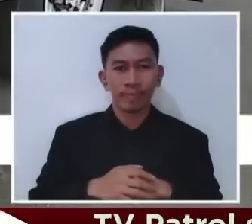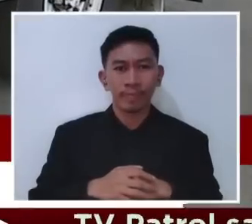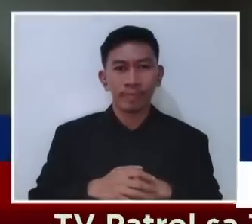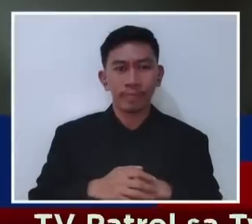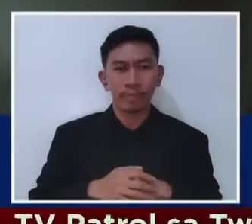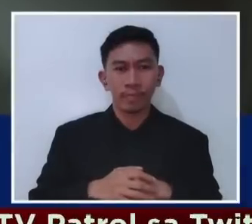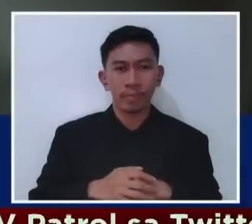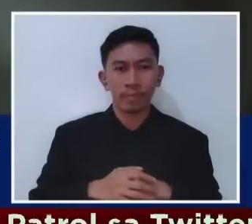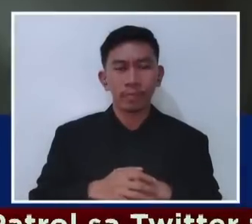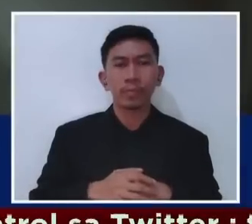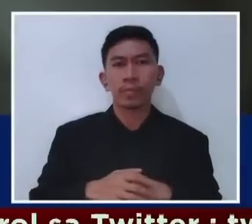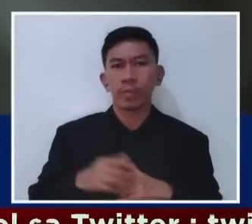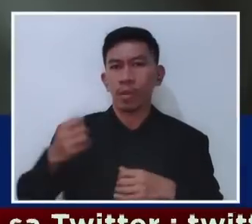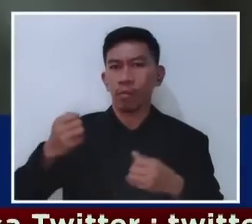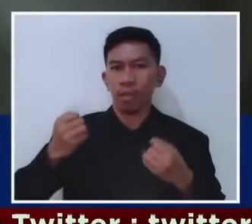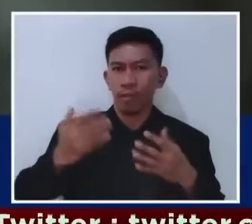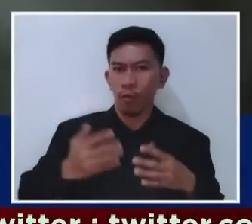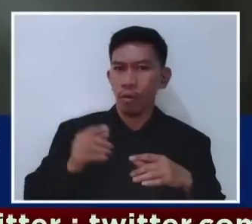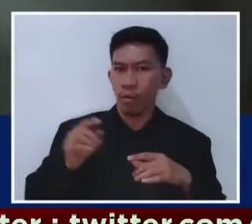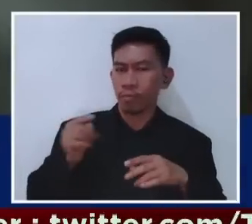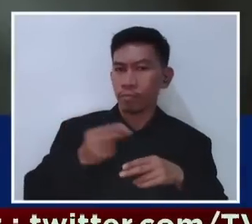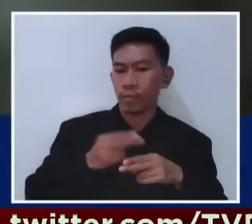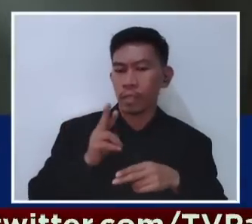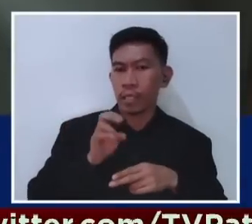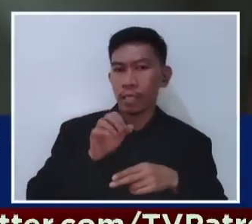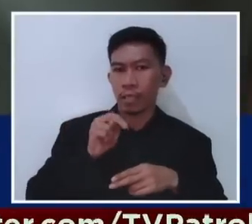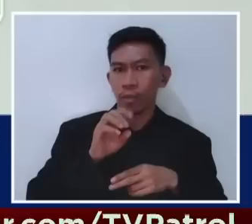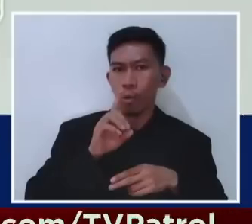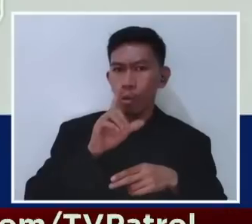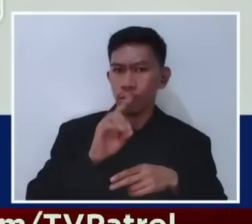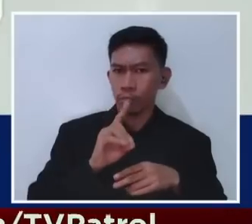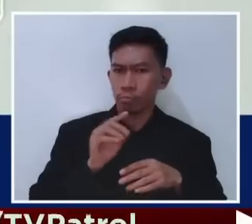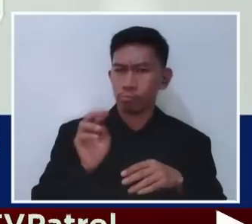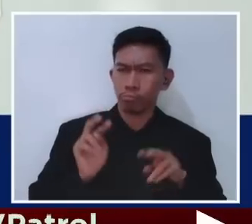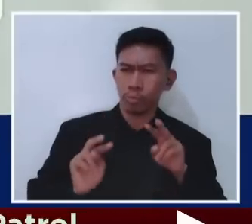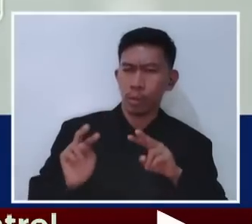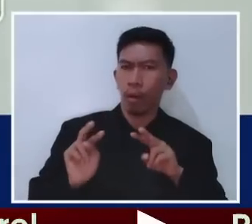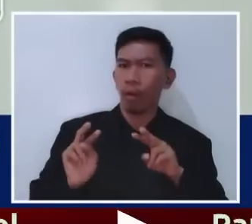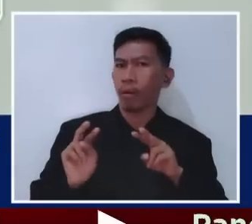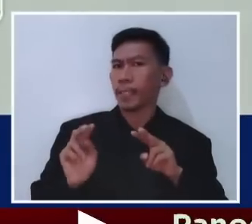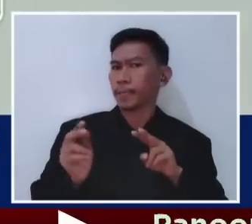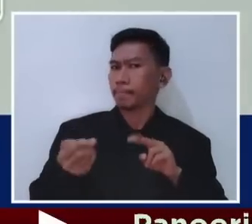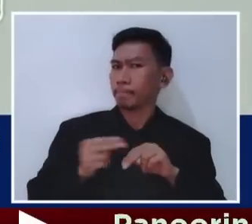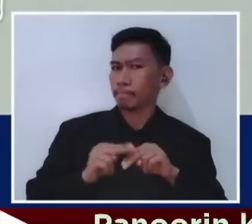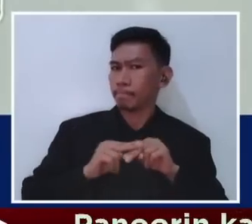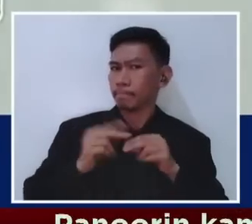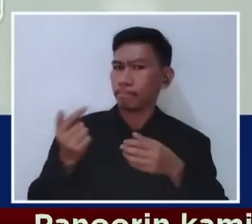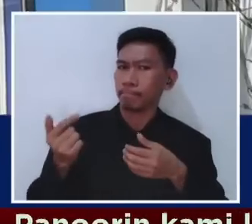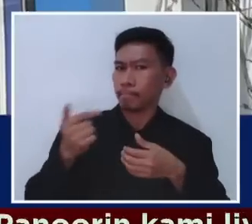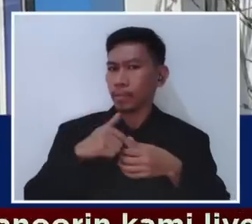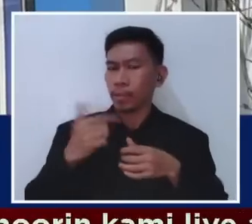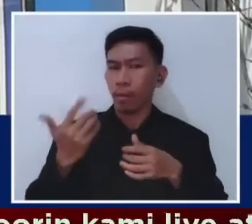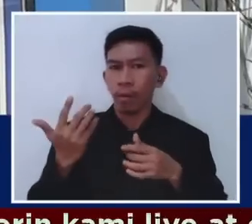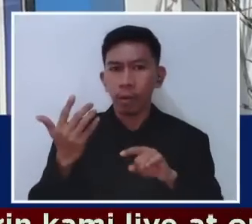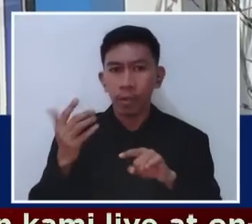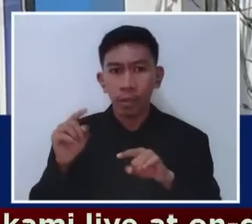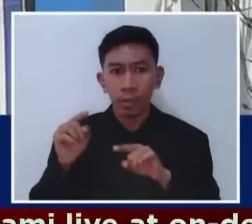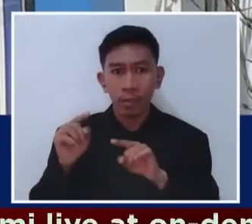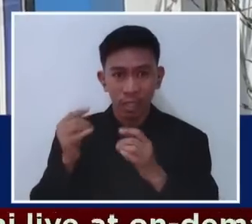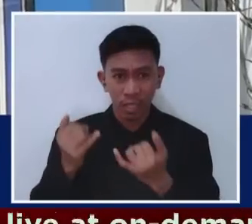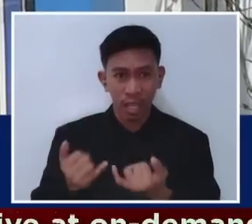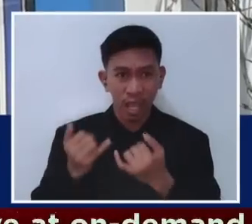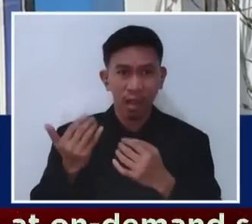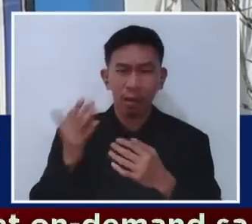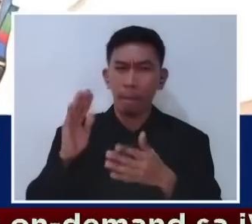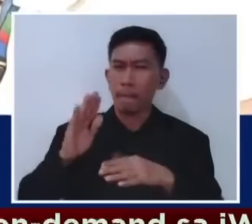Napapansin ni Reynold na unti-unti na namang tumataas ang presyo ng diesel. Wala ng 50 litro noong mga nakaraang linggo, ngayon lagpas